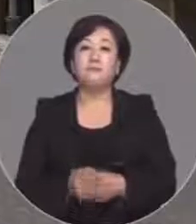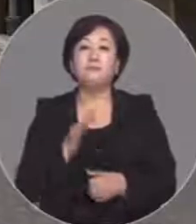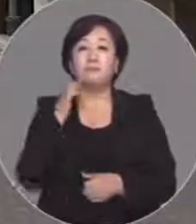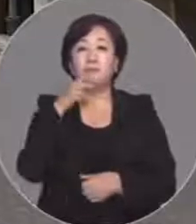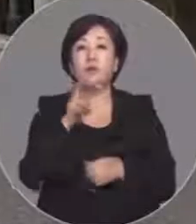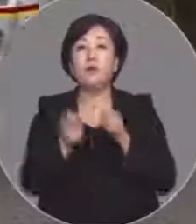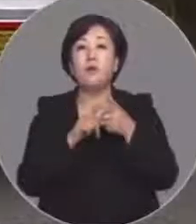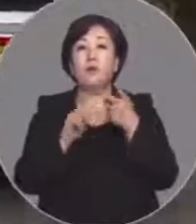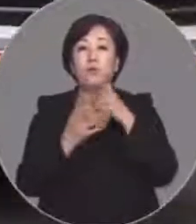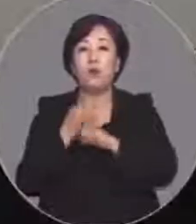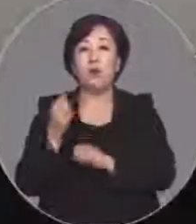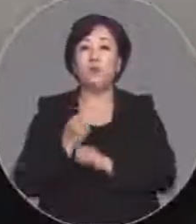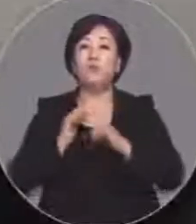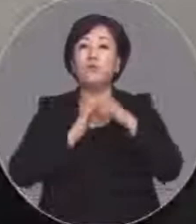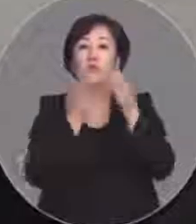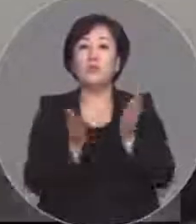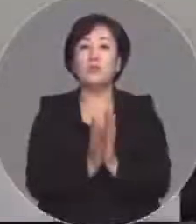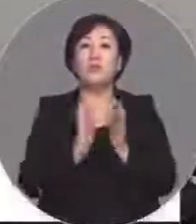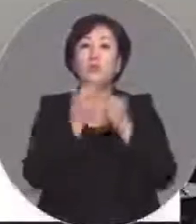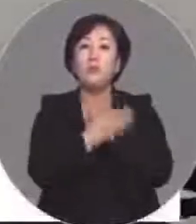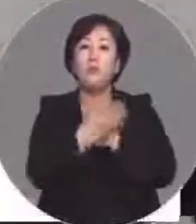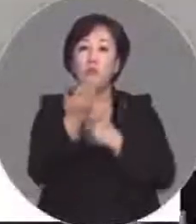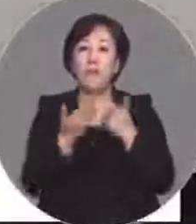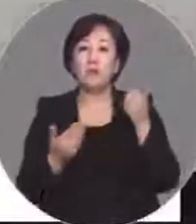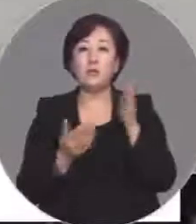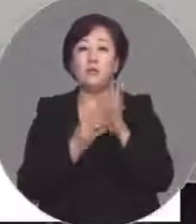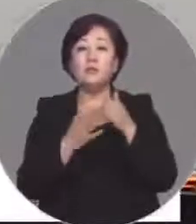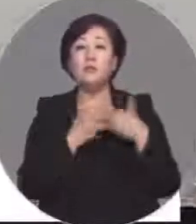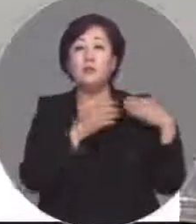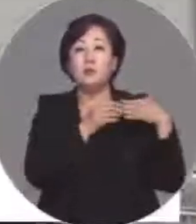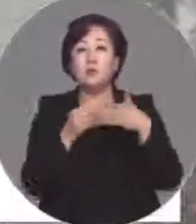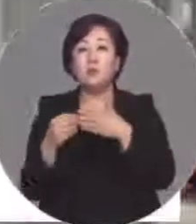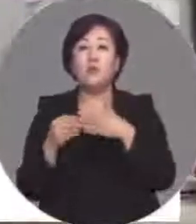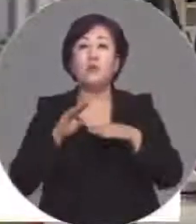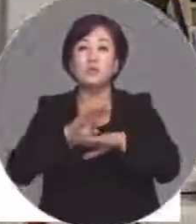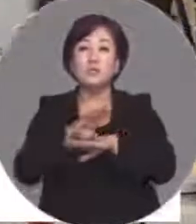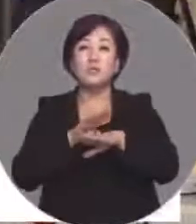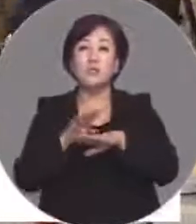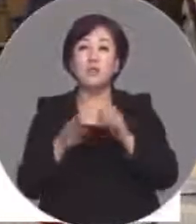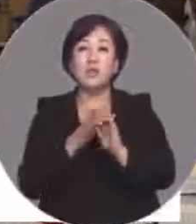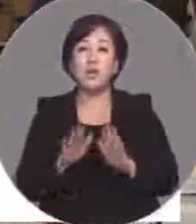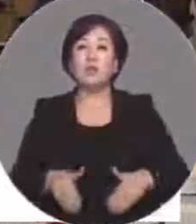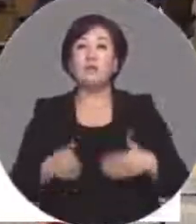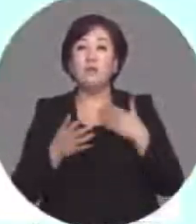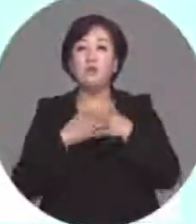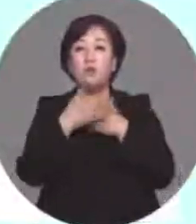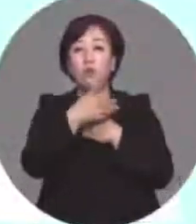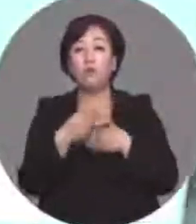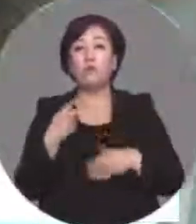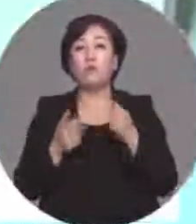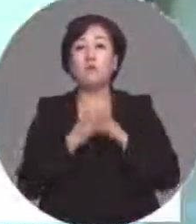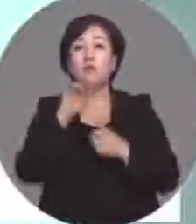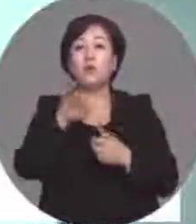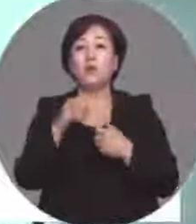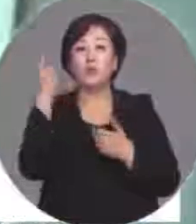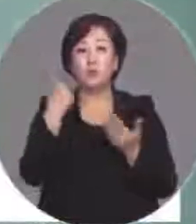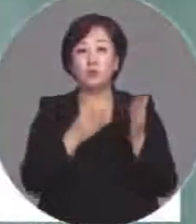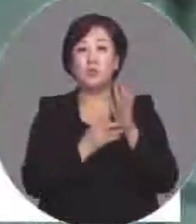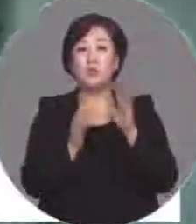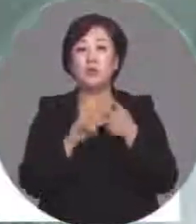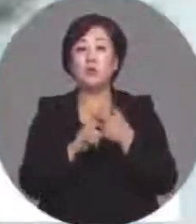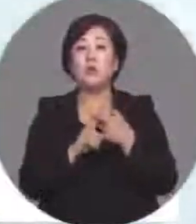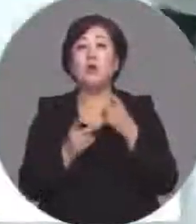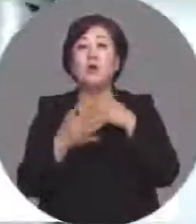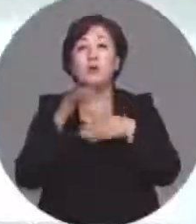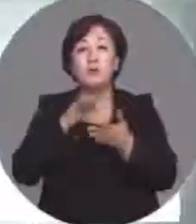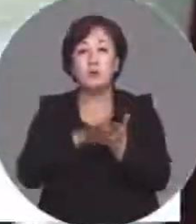순찰차와 군용차의 보호를 받으며 코로나 백신 수송 차량이 남구보건소에 도착합니다. 조심스레 백신이 든 상자를